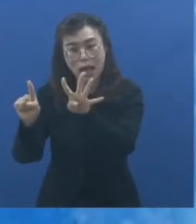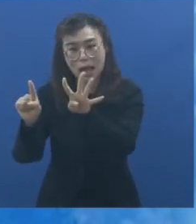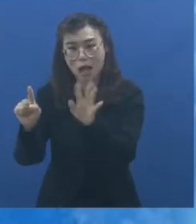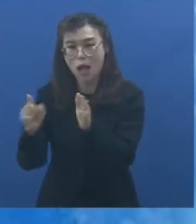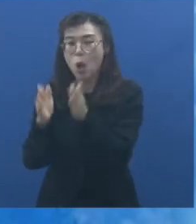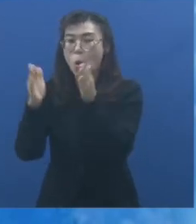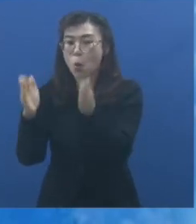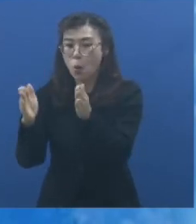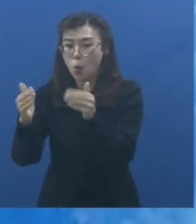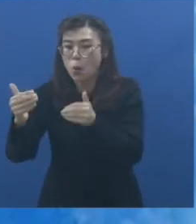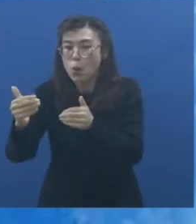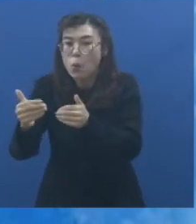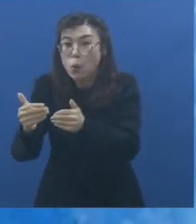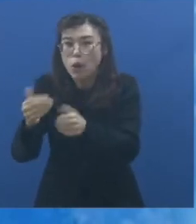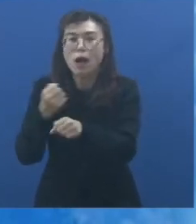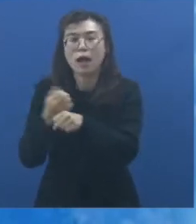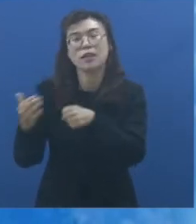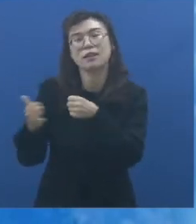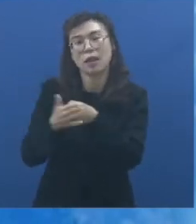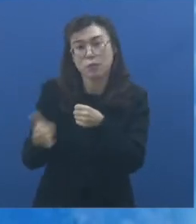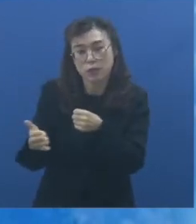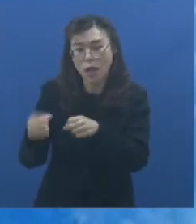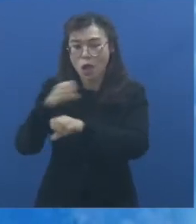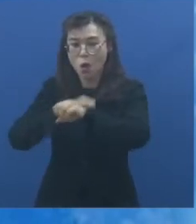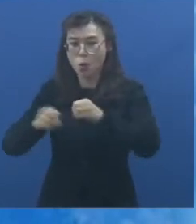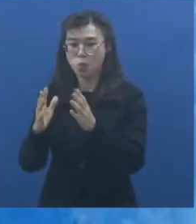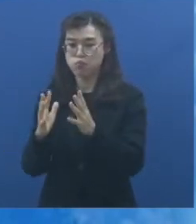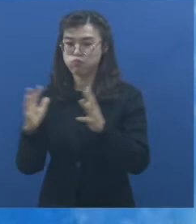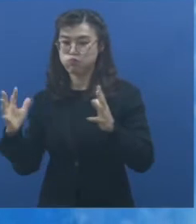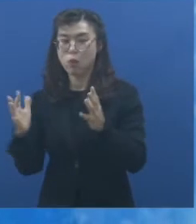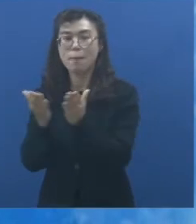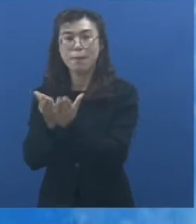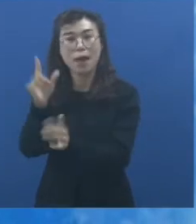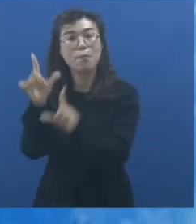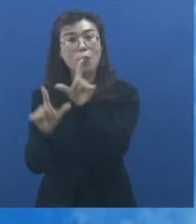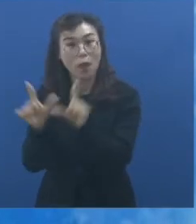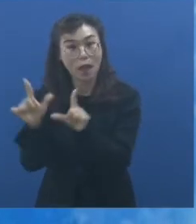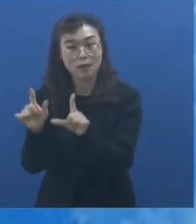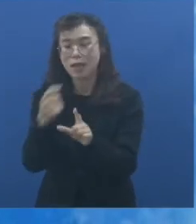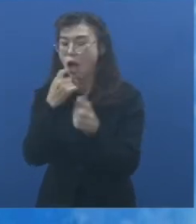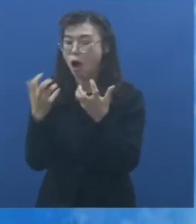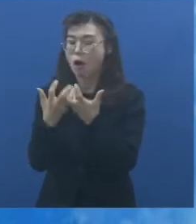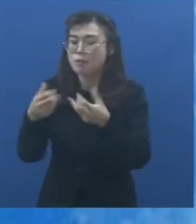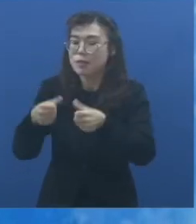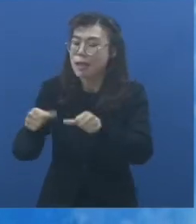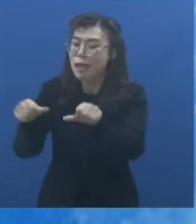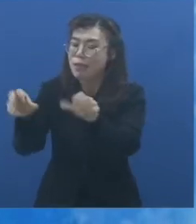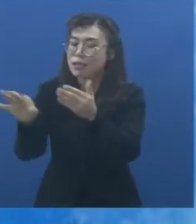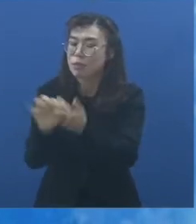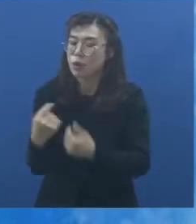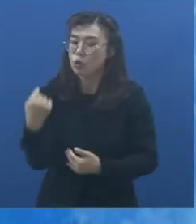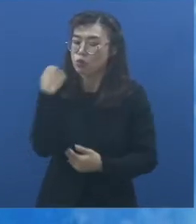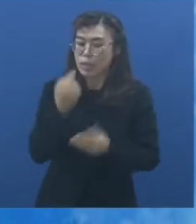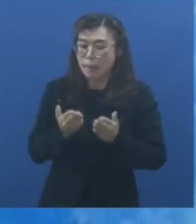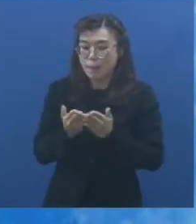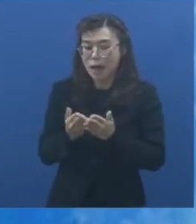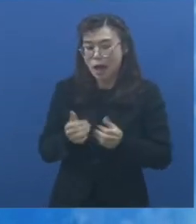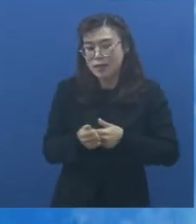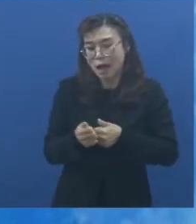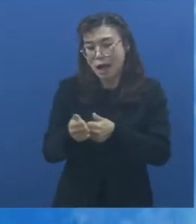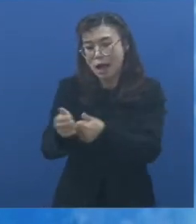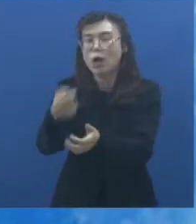통통해 보이겠죠 그죠 그래서 이색 것에 빙 선이 앞에 나가면서 얼음을 깨뜨리면 기회가 는 패들이 따라가기 쉬운